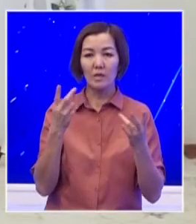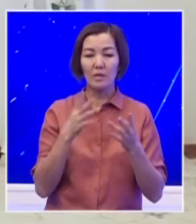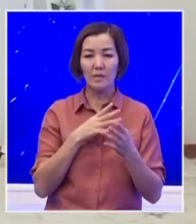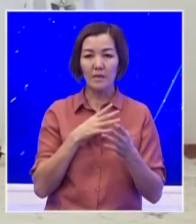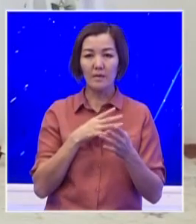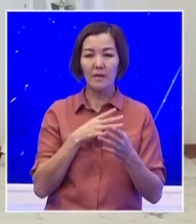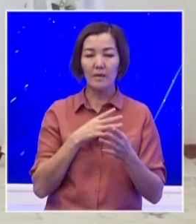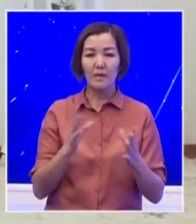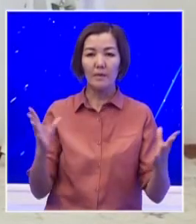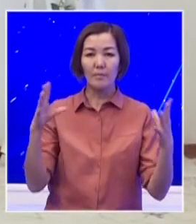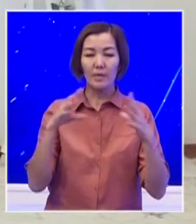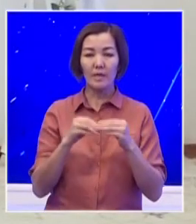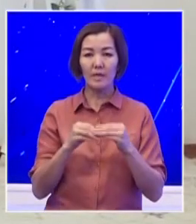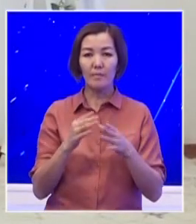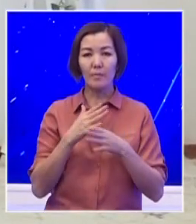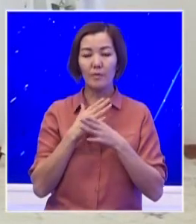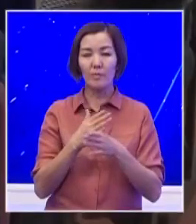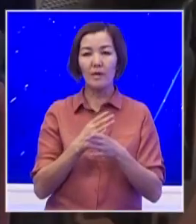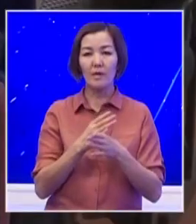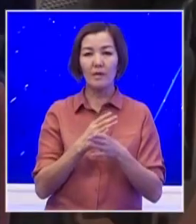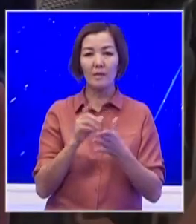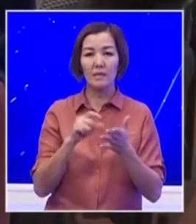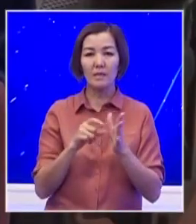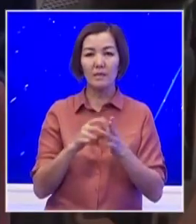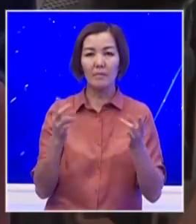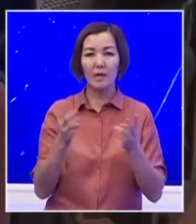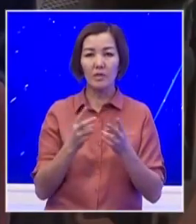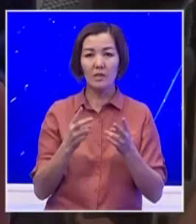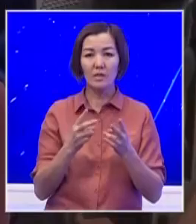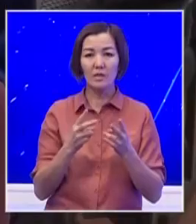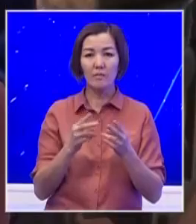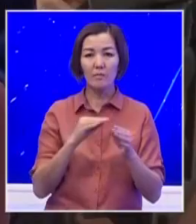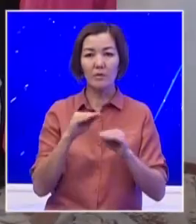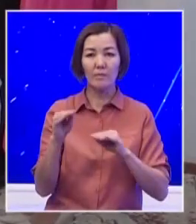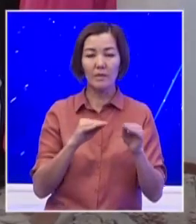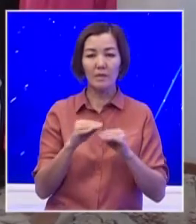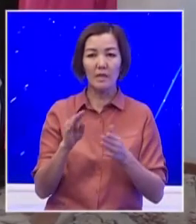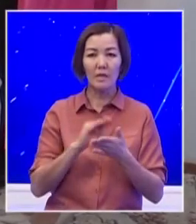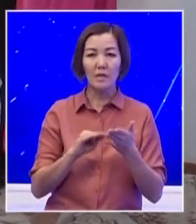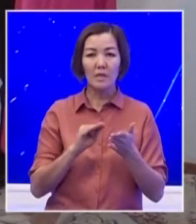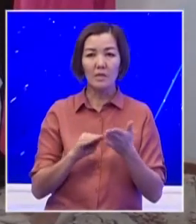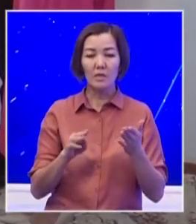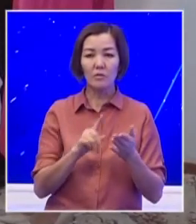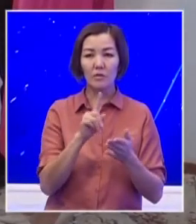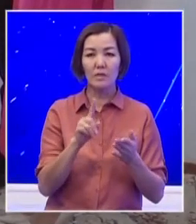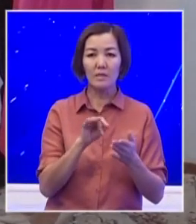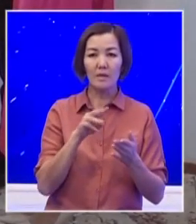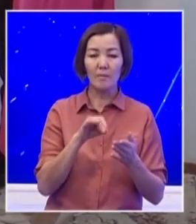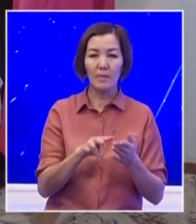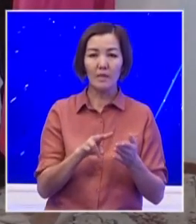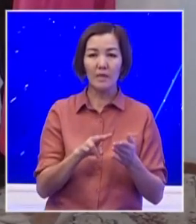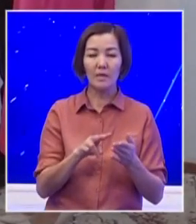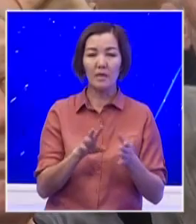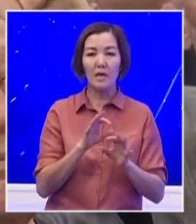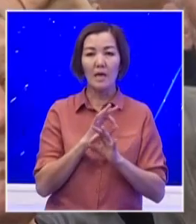Бір жағадан бас, бір жеңнен қол шығарып, әдебиет сыныбы қажетті заттармен жабдықталды. Сондай-ақ жазушы Заман Төлеуовтың жары оқушыларға жақсы